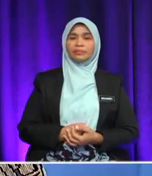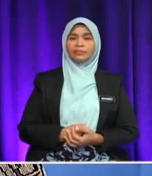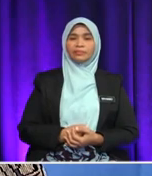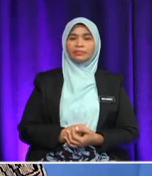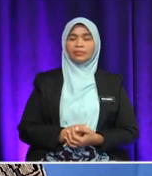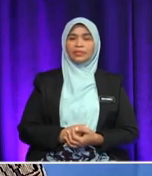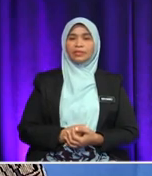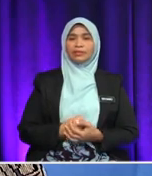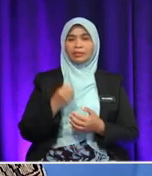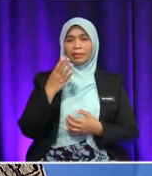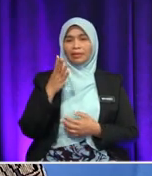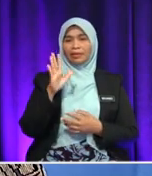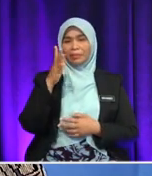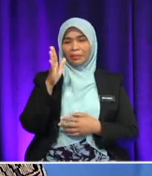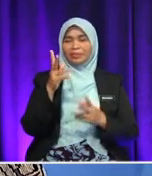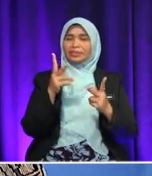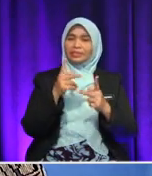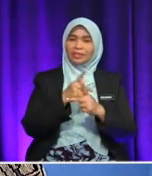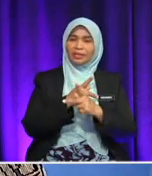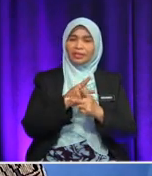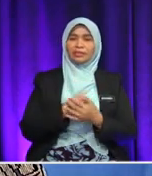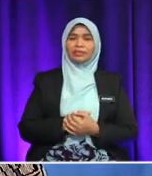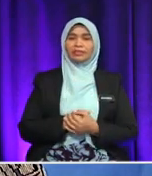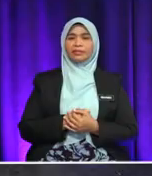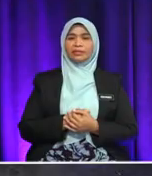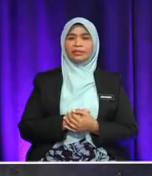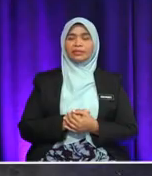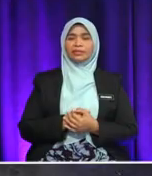sebanyak 15 ya 15 15